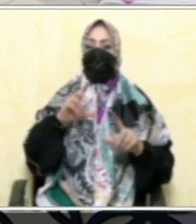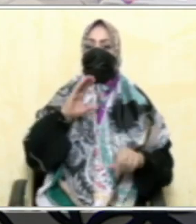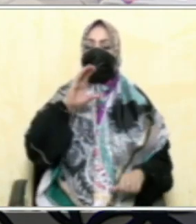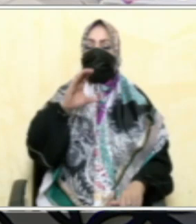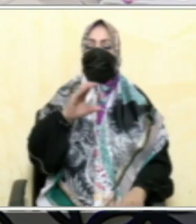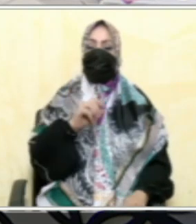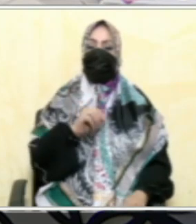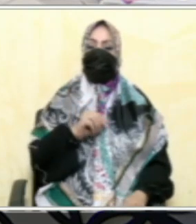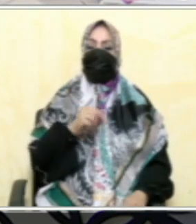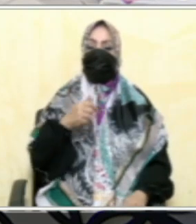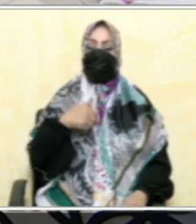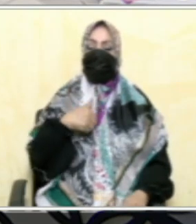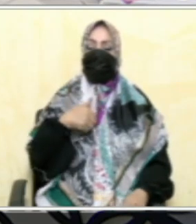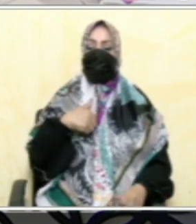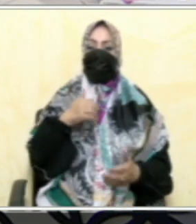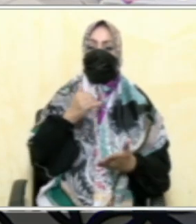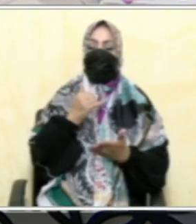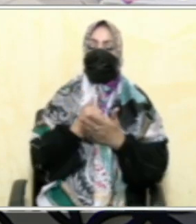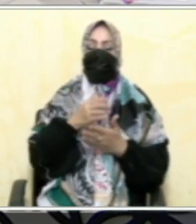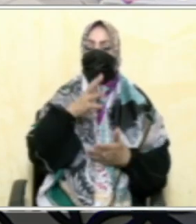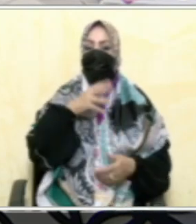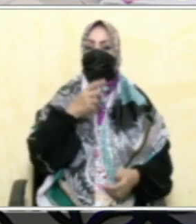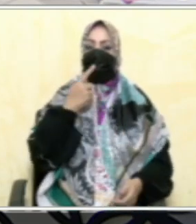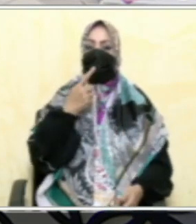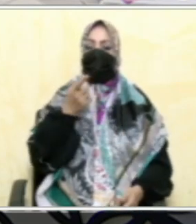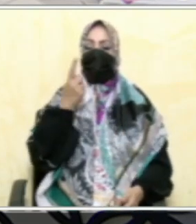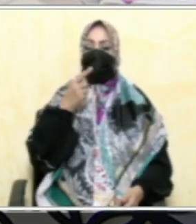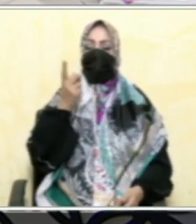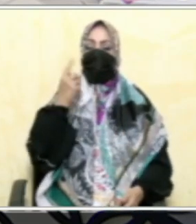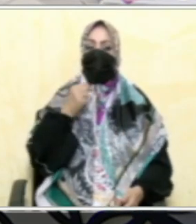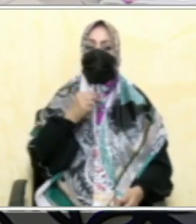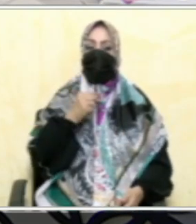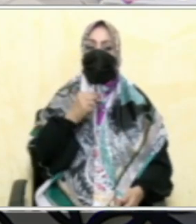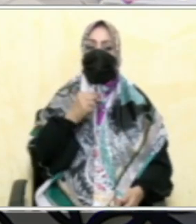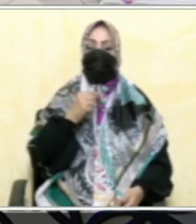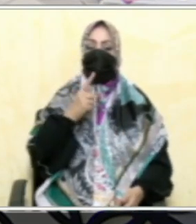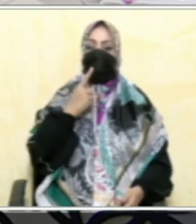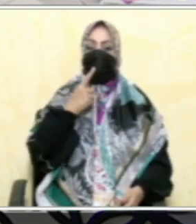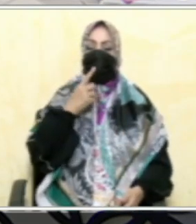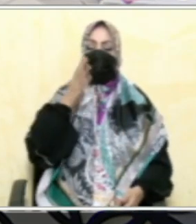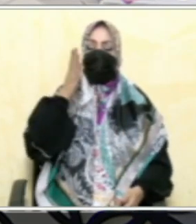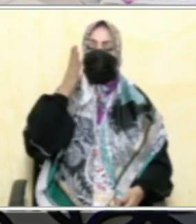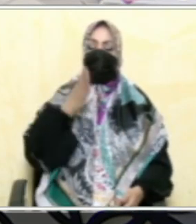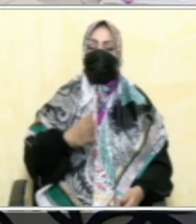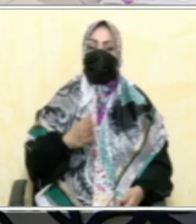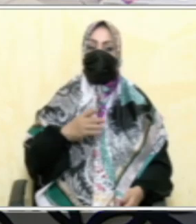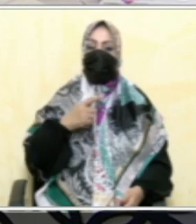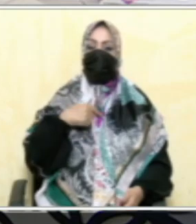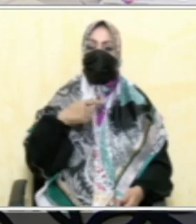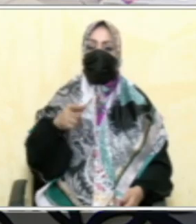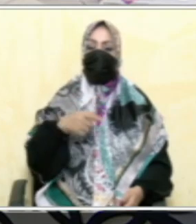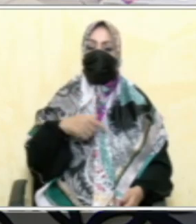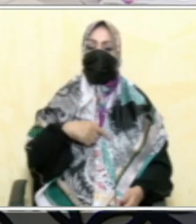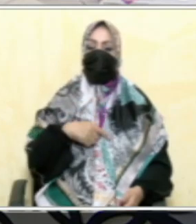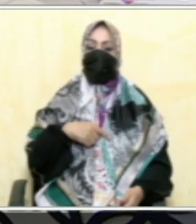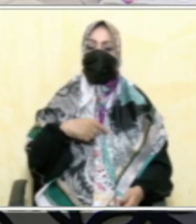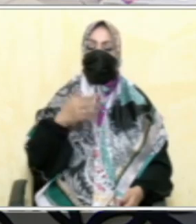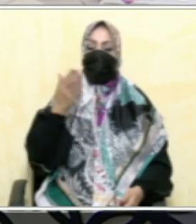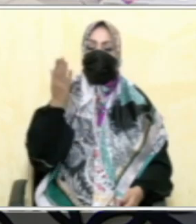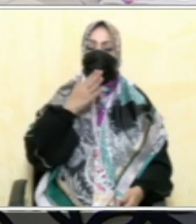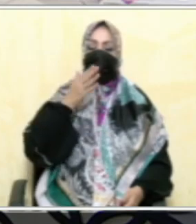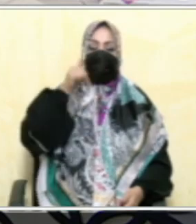نفسي إني أنا ما نوقفش قراءة سورة البقرة بكل. نعم. مهما يصير يعني مهما صارت من أحداث الحق متشبتة